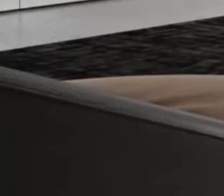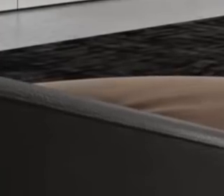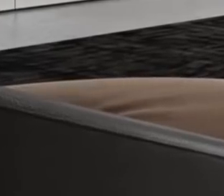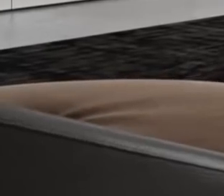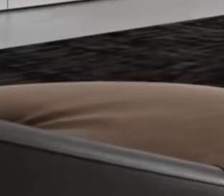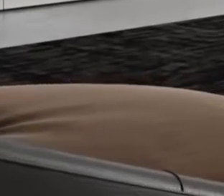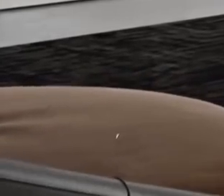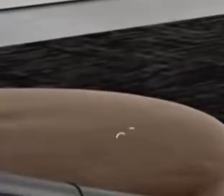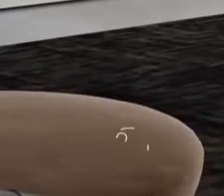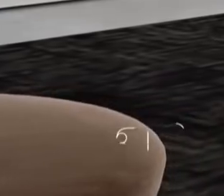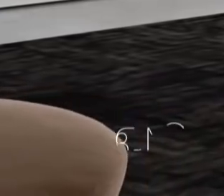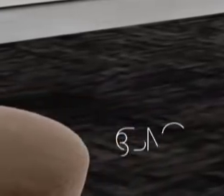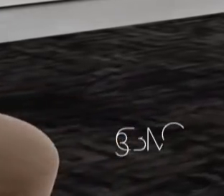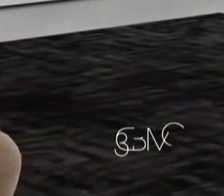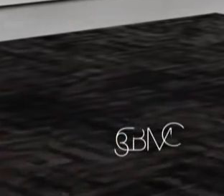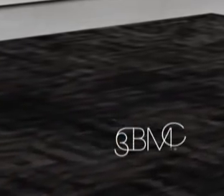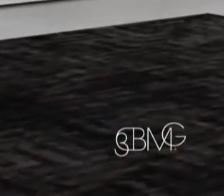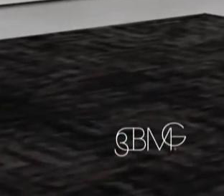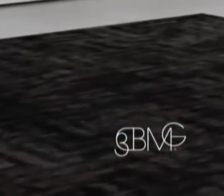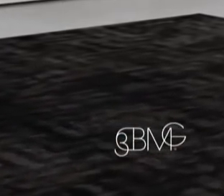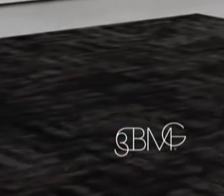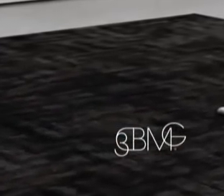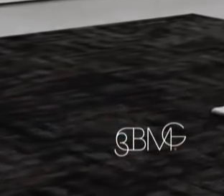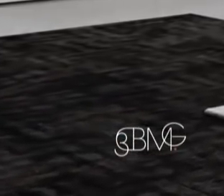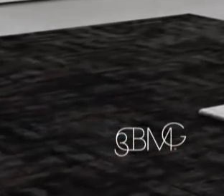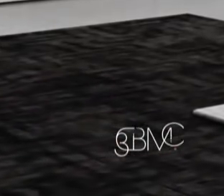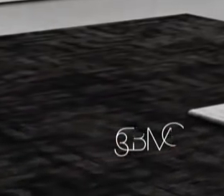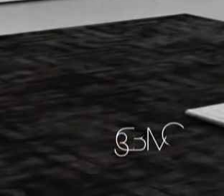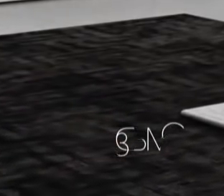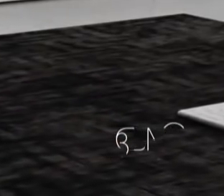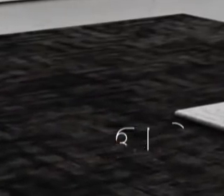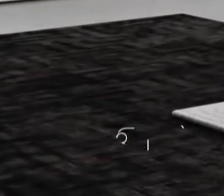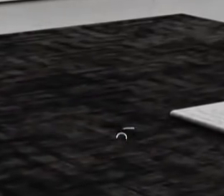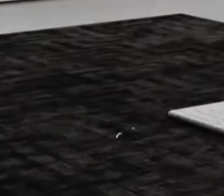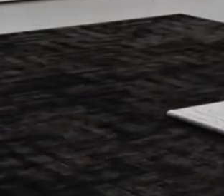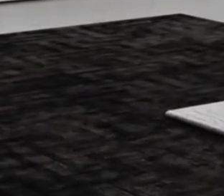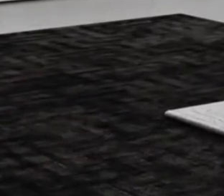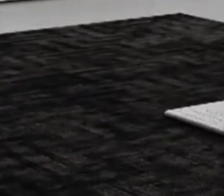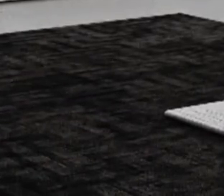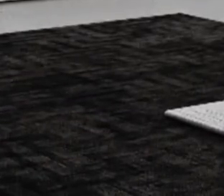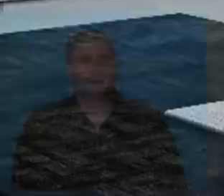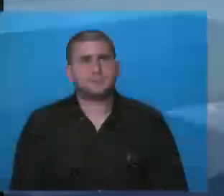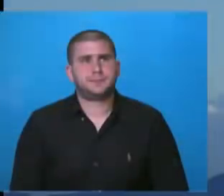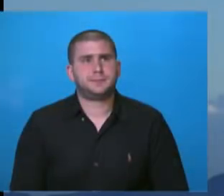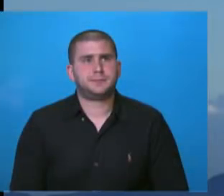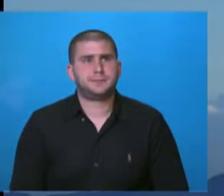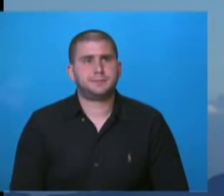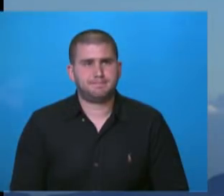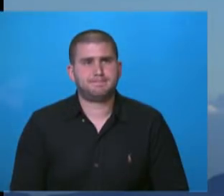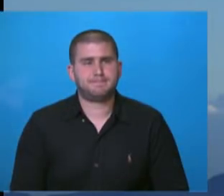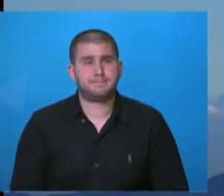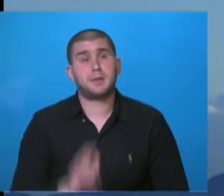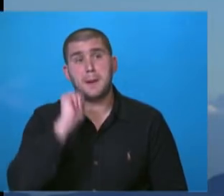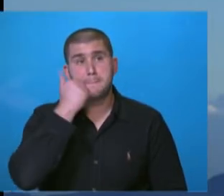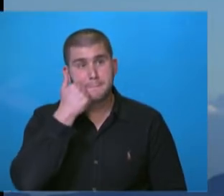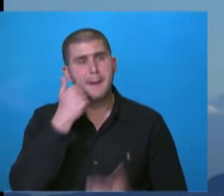בריאות. סוויסיסטם, נראה אותך יוצא מהמיטה. סוויסיסטם, מערכות שינה. מחר